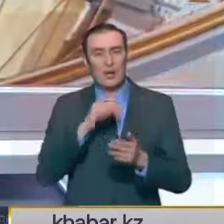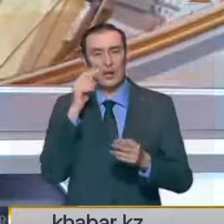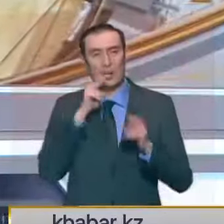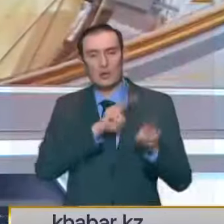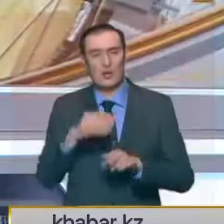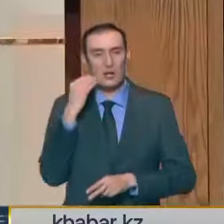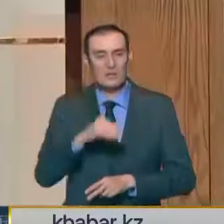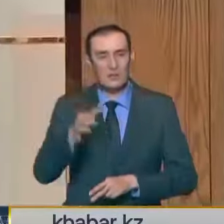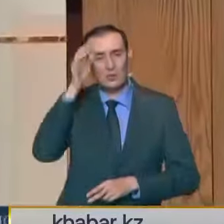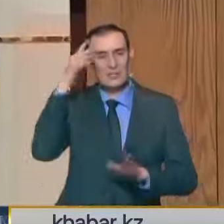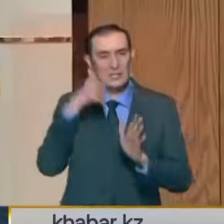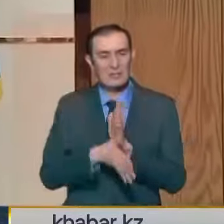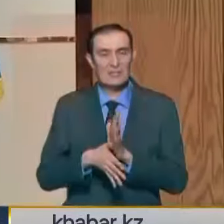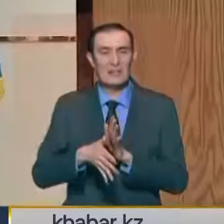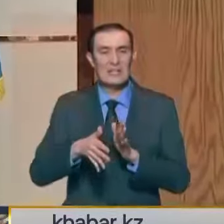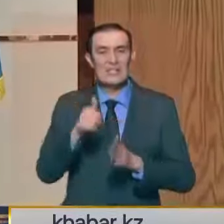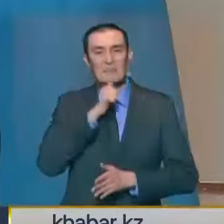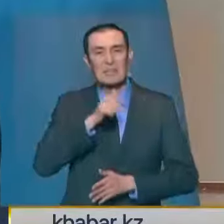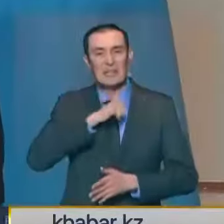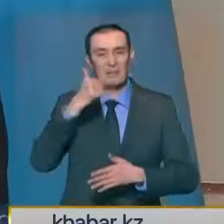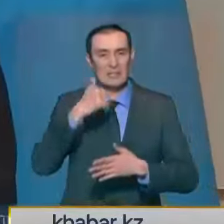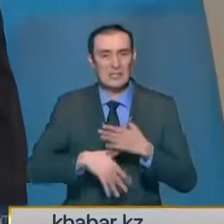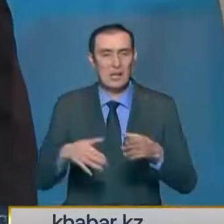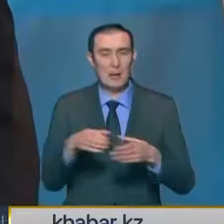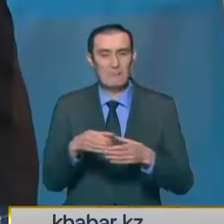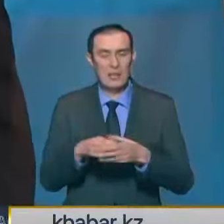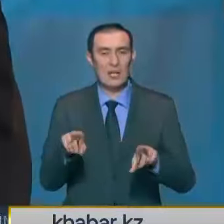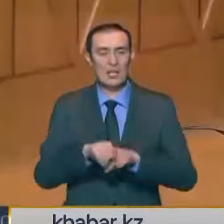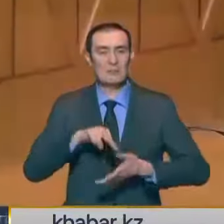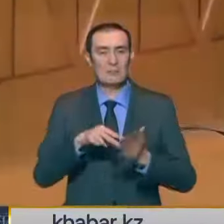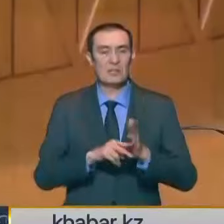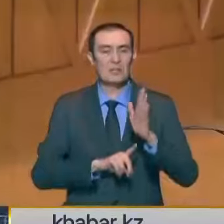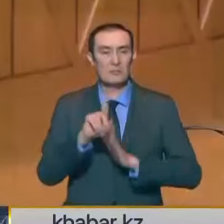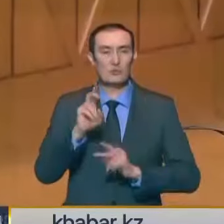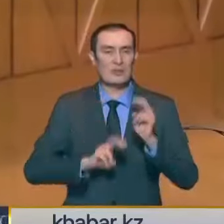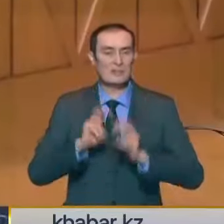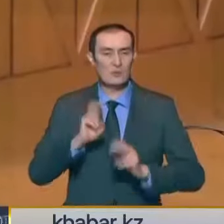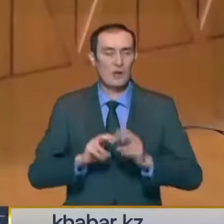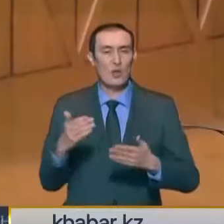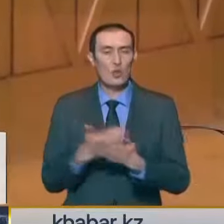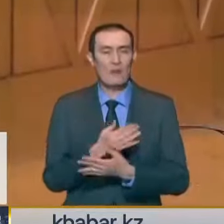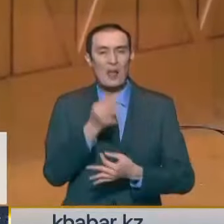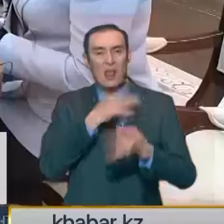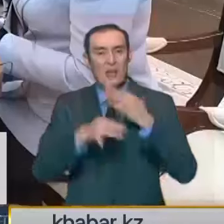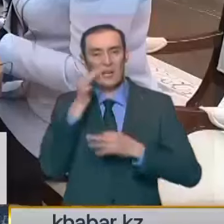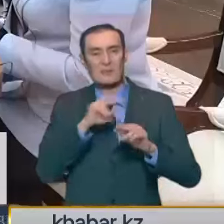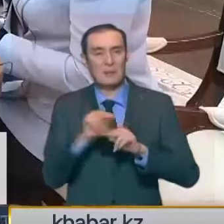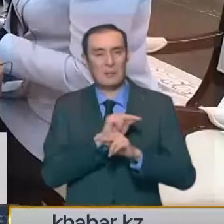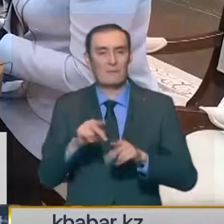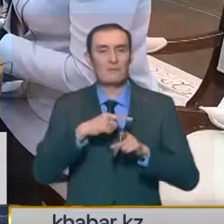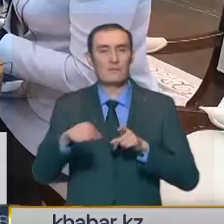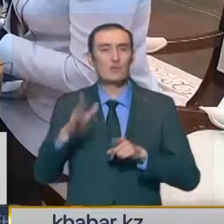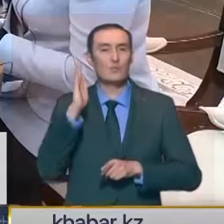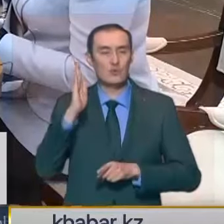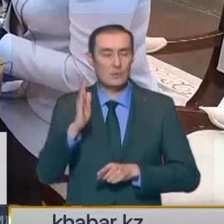качества и научно-исследовательского испытательного центра компании а также о планах по запуску производства новых лекарственных препаратов в ближайшем